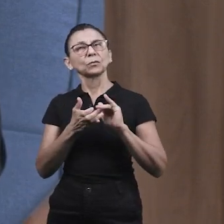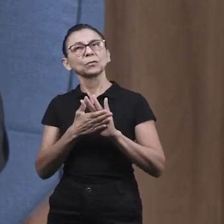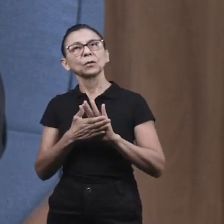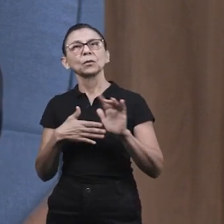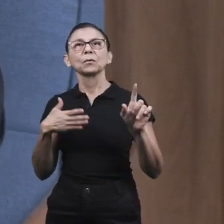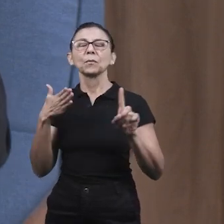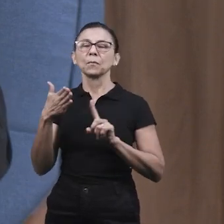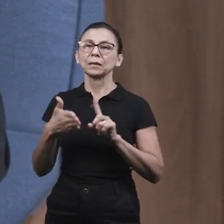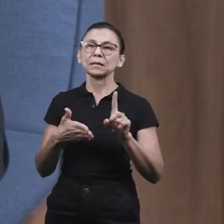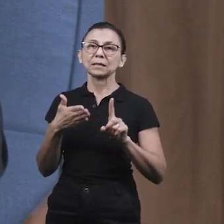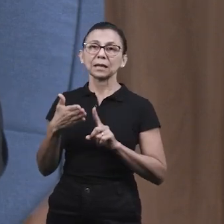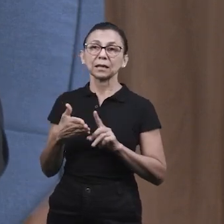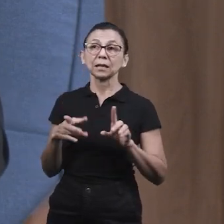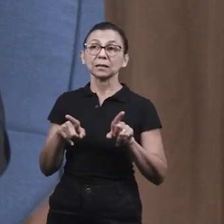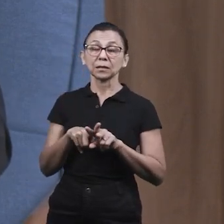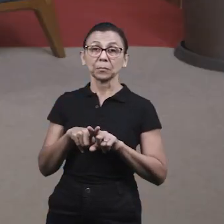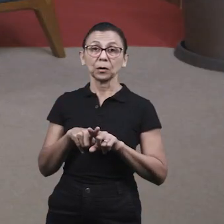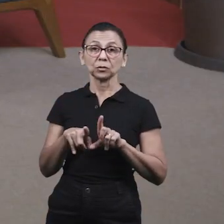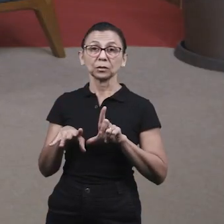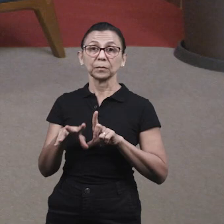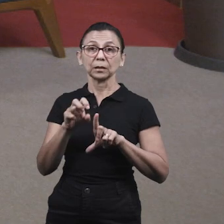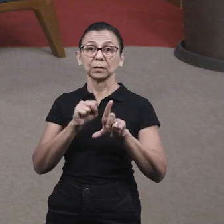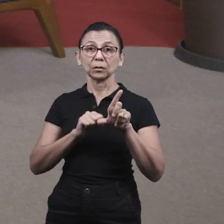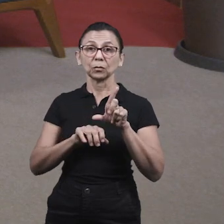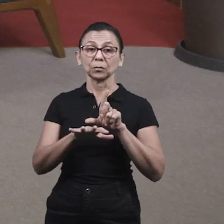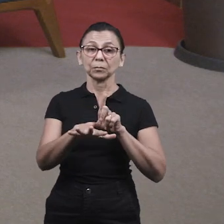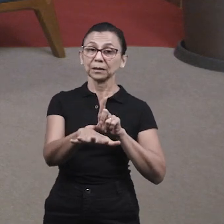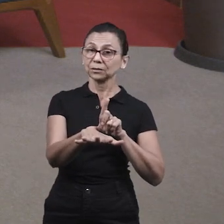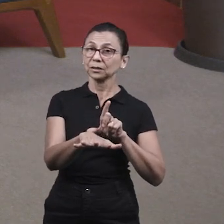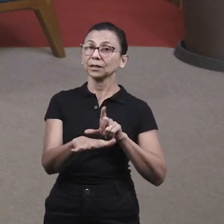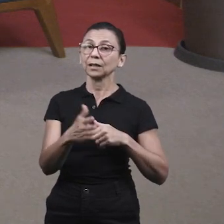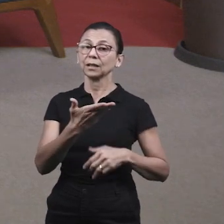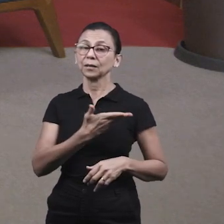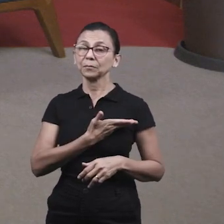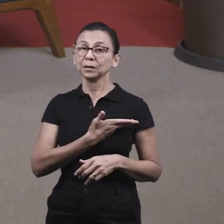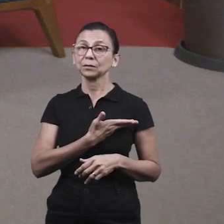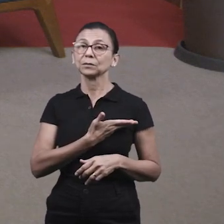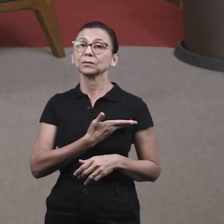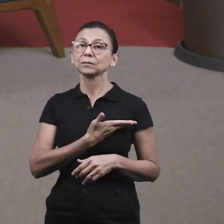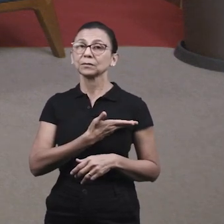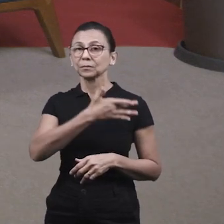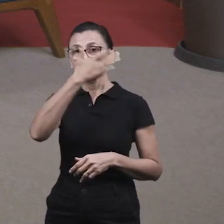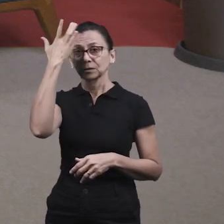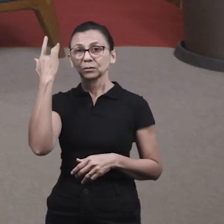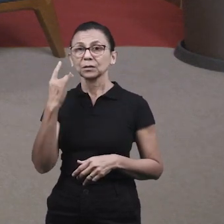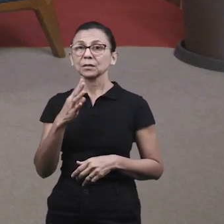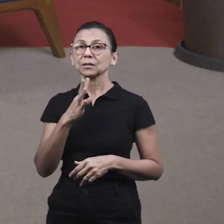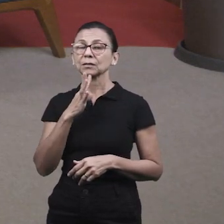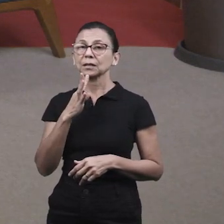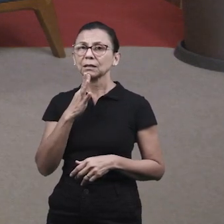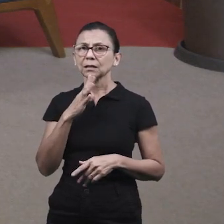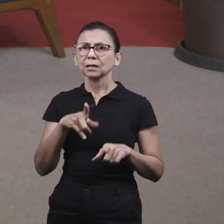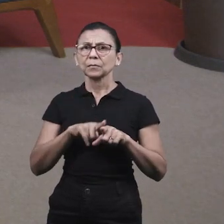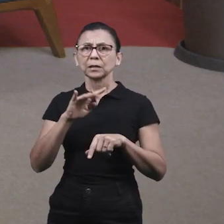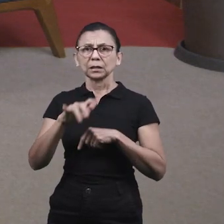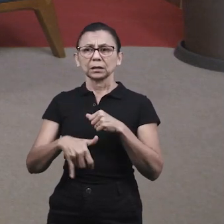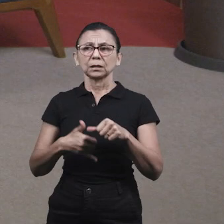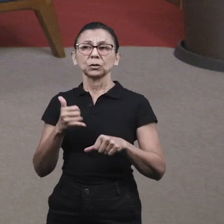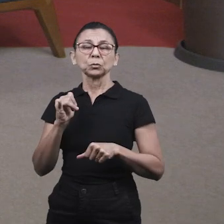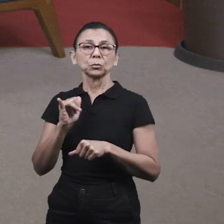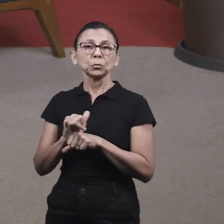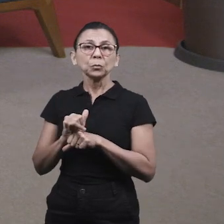contenu avec des personnes que vous aimez. Accédez aussi au canal de l'Église chrétienne Maranatha sur YouTube et ne ratez pas notre